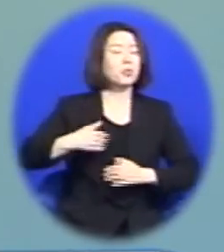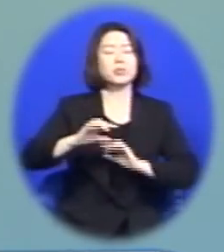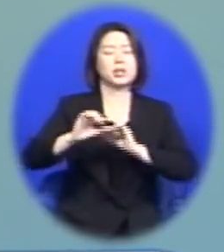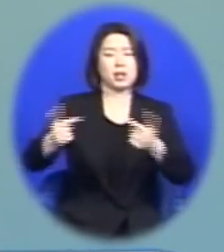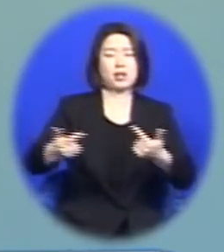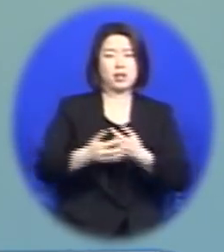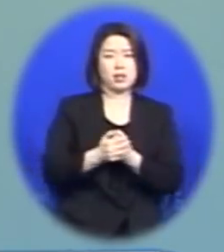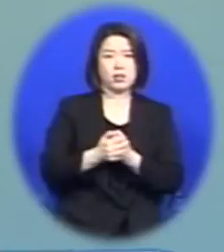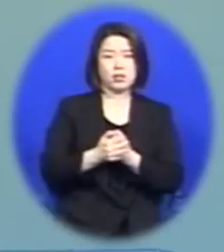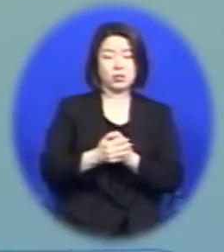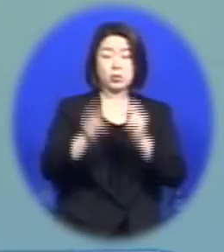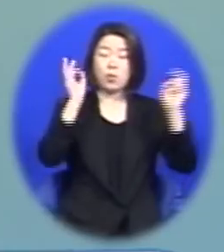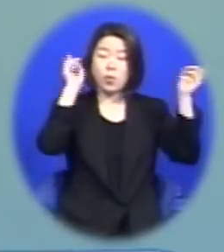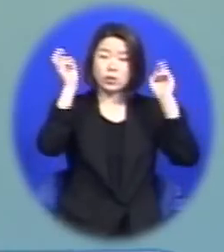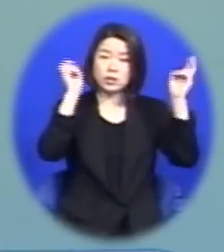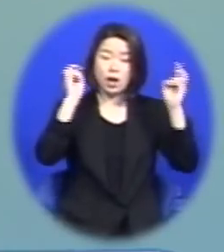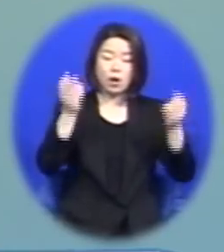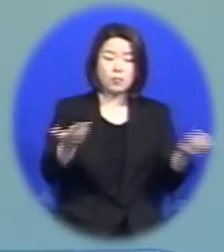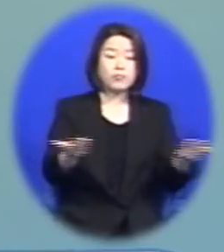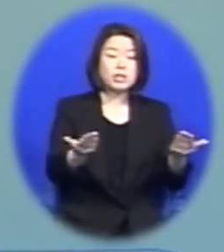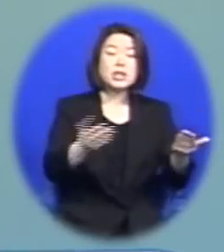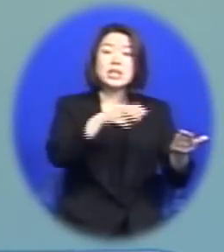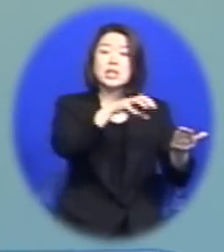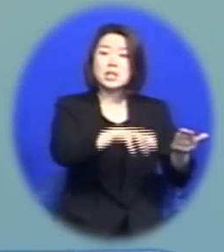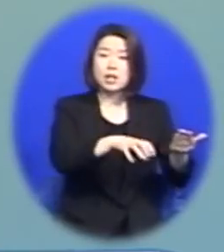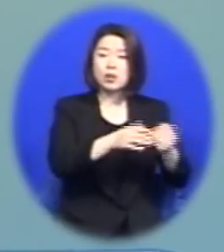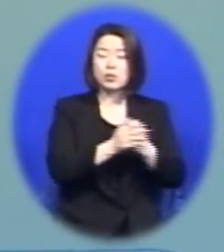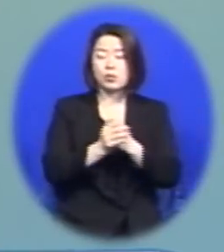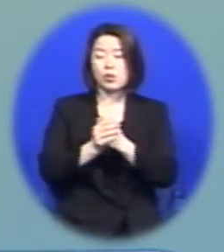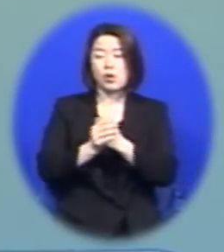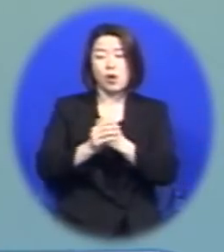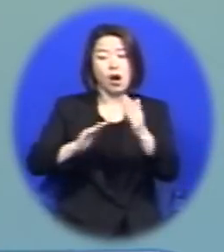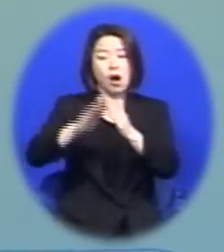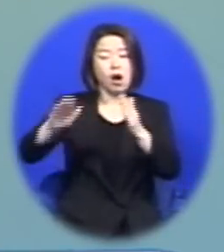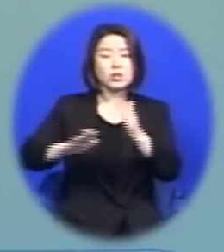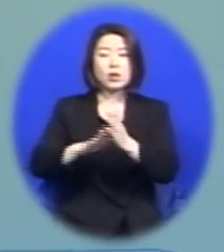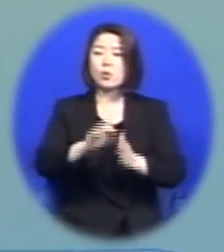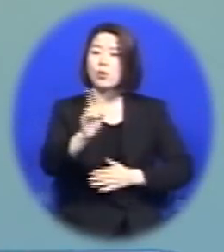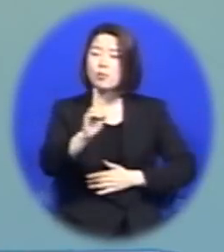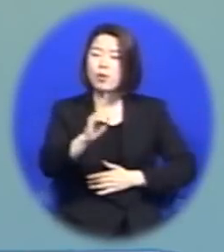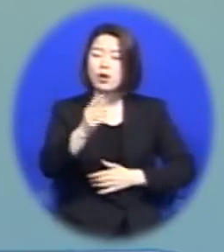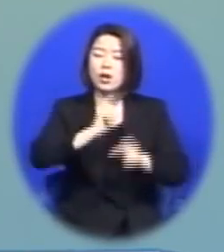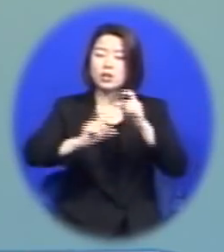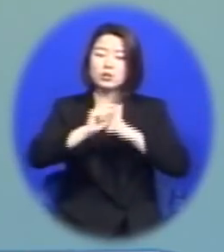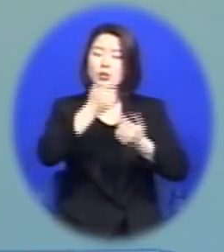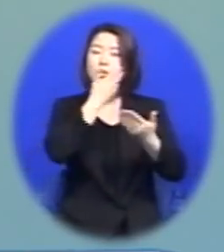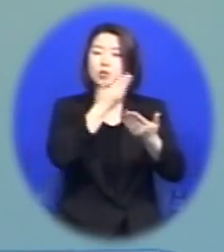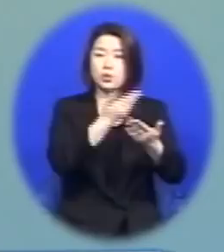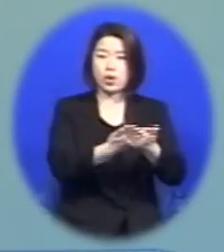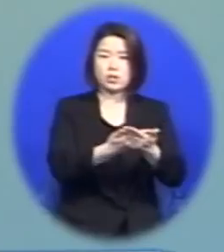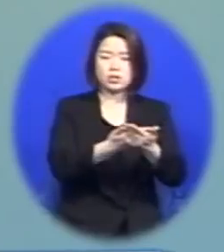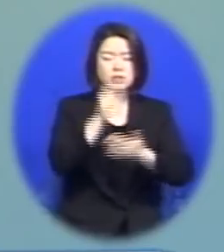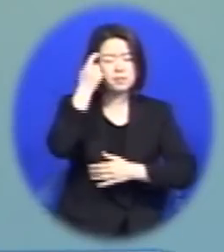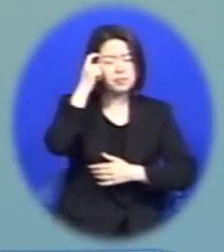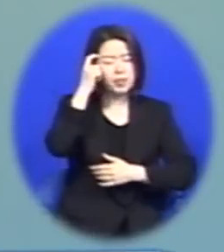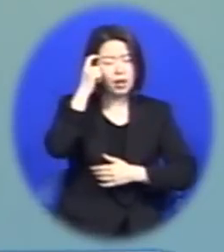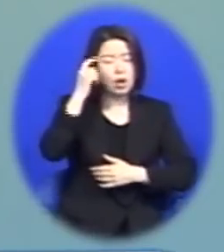여러분 사업이나 직장 하고 가정하고 어떤게 도 중요한지 우리 속에 가정은